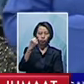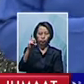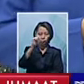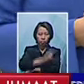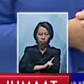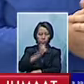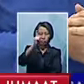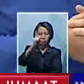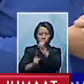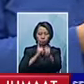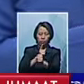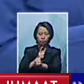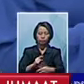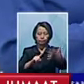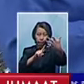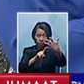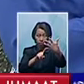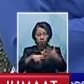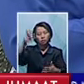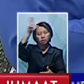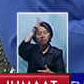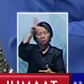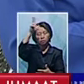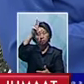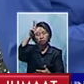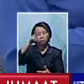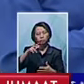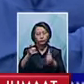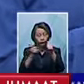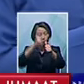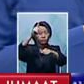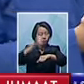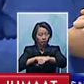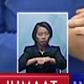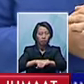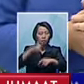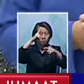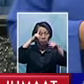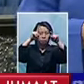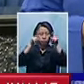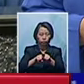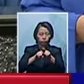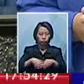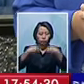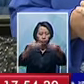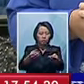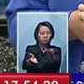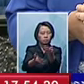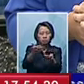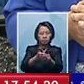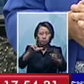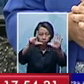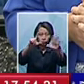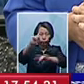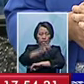hari setahun. Kelima, kerajaan buat pertama kalinya bersetuju memberikan kemudahan